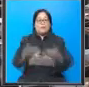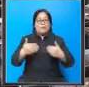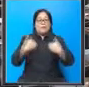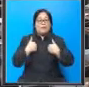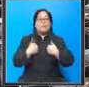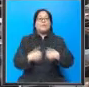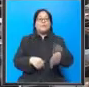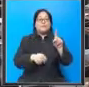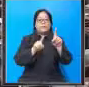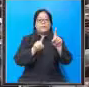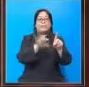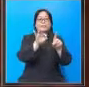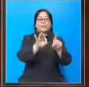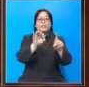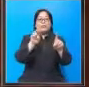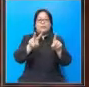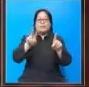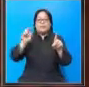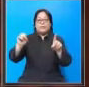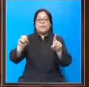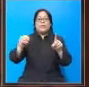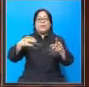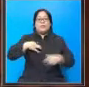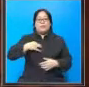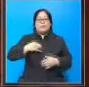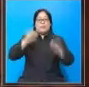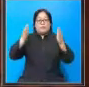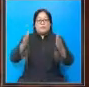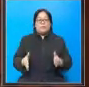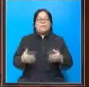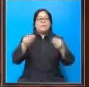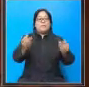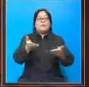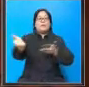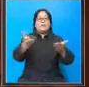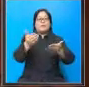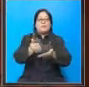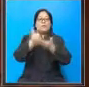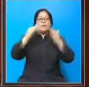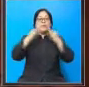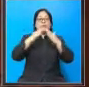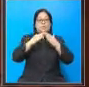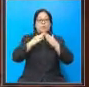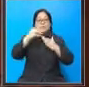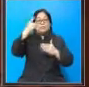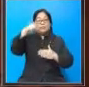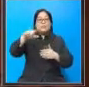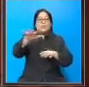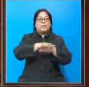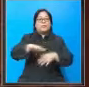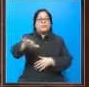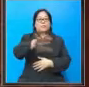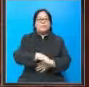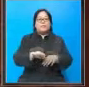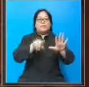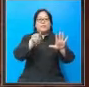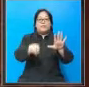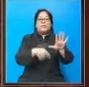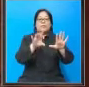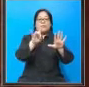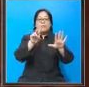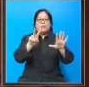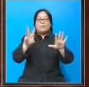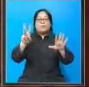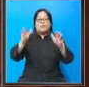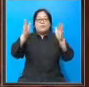terdapat seramai 1992 sukarelawan yang telah memberi Hikmat bantu di rumah kepada sama Epic